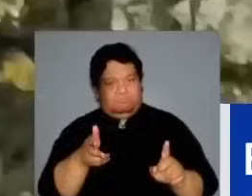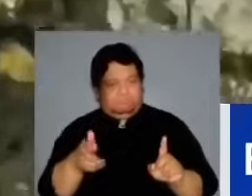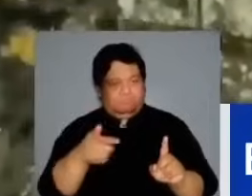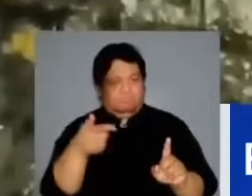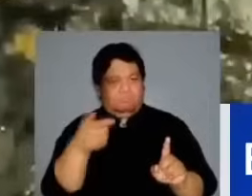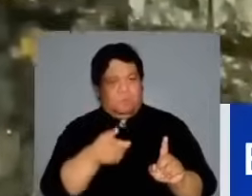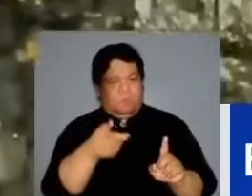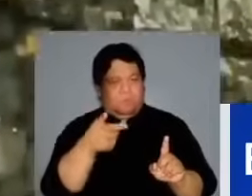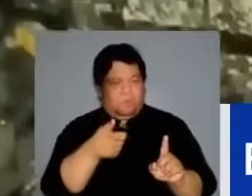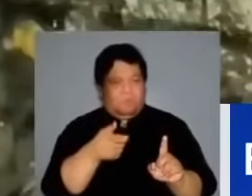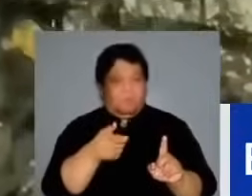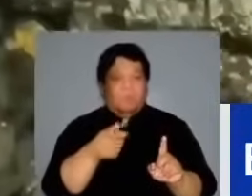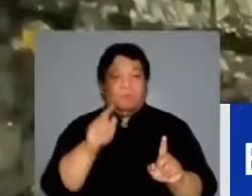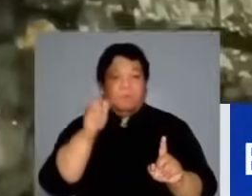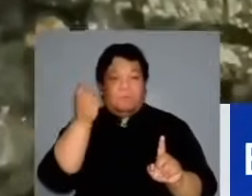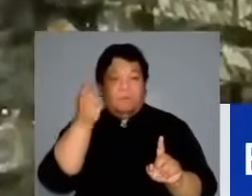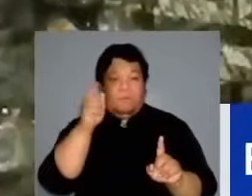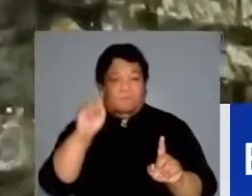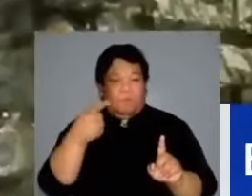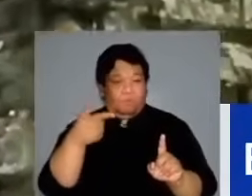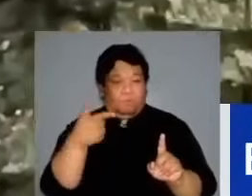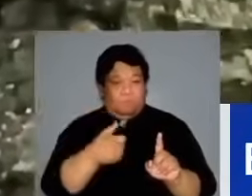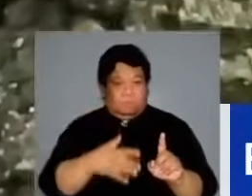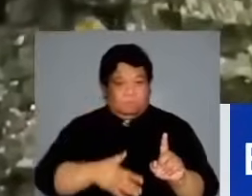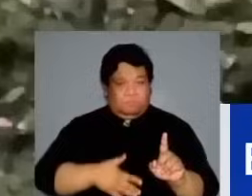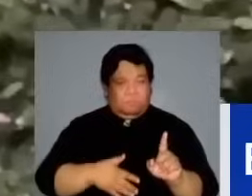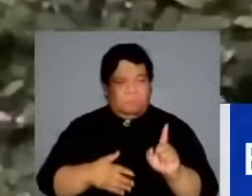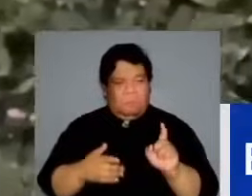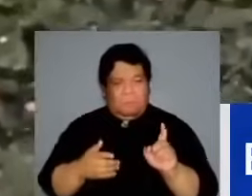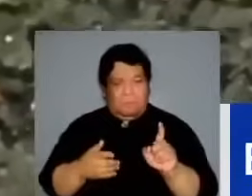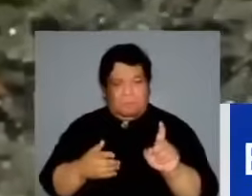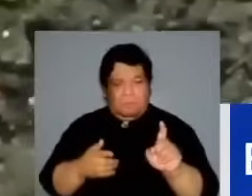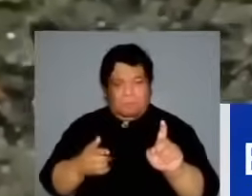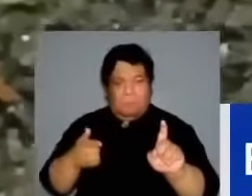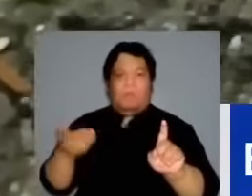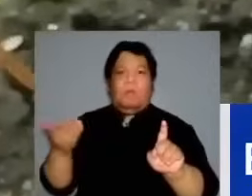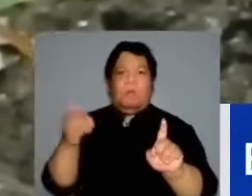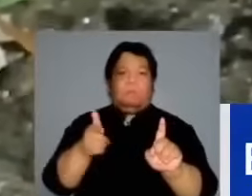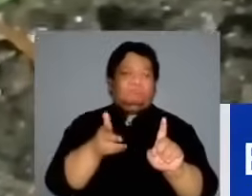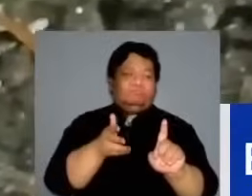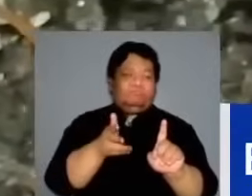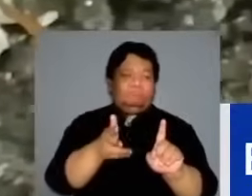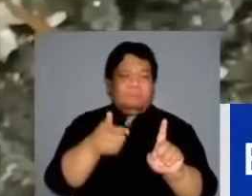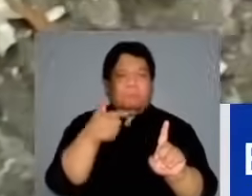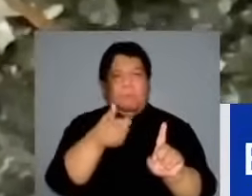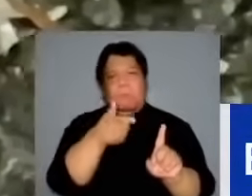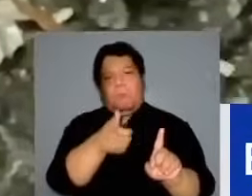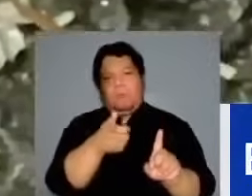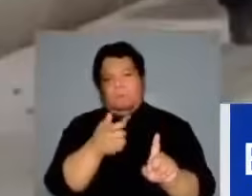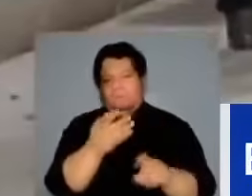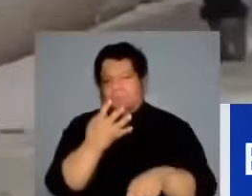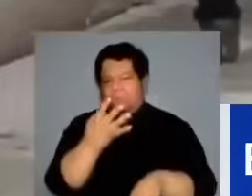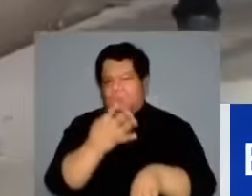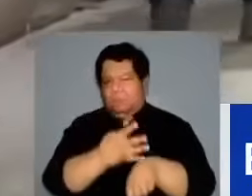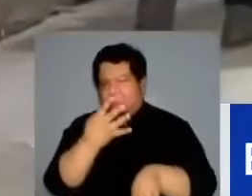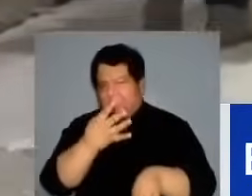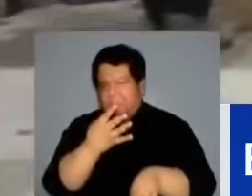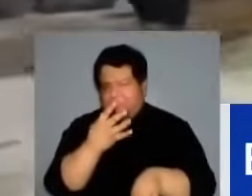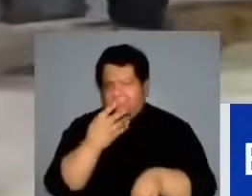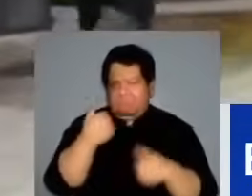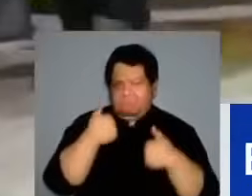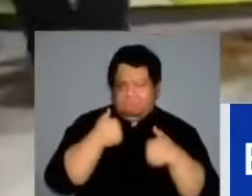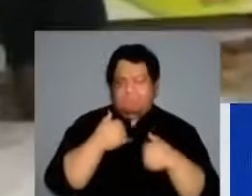at binaril ulit. Apat na ba siya ng bala ang nakuha ng mga otoridad? Inimbisigahan pa ang posibleng motibo sa krimen.